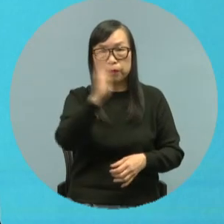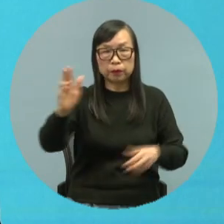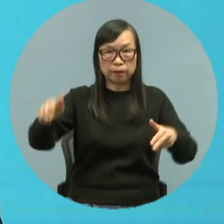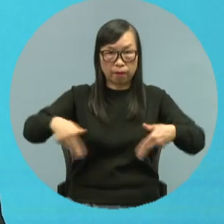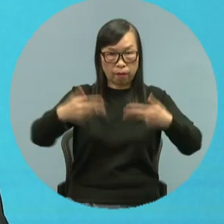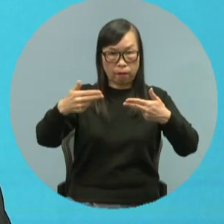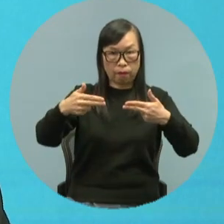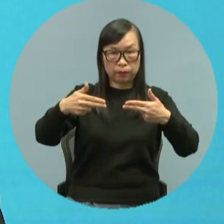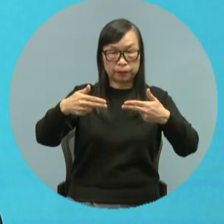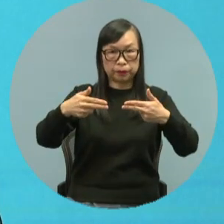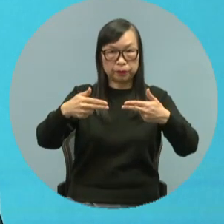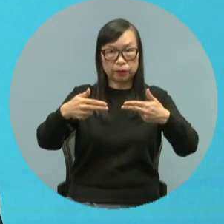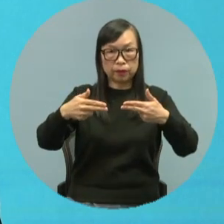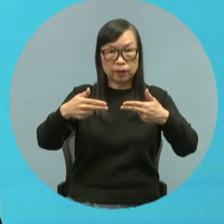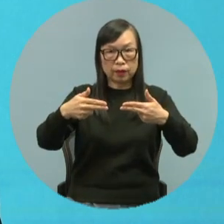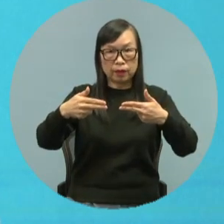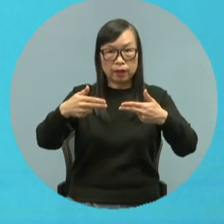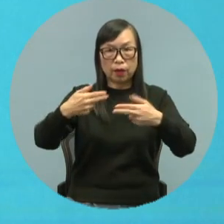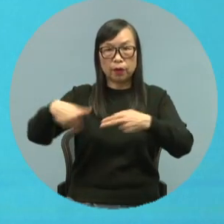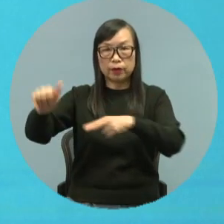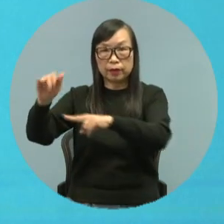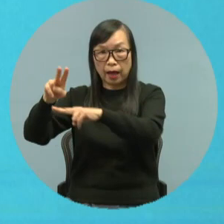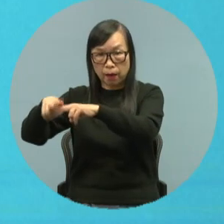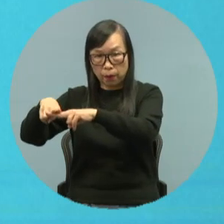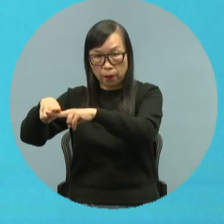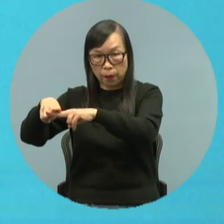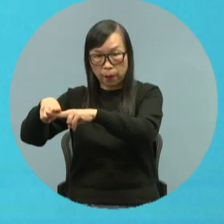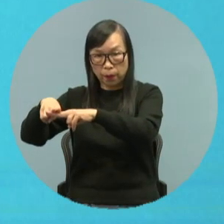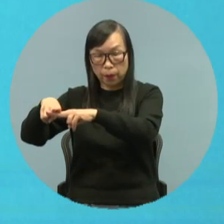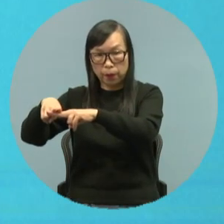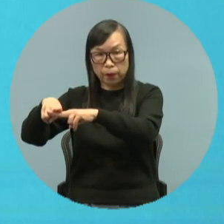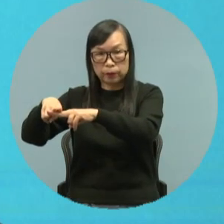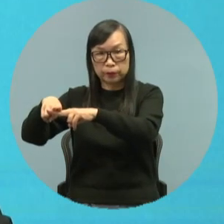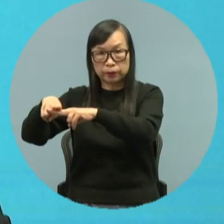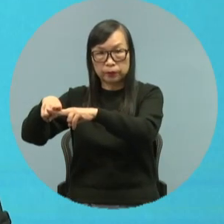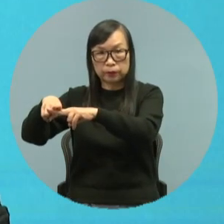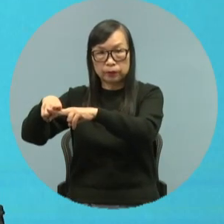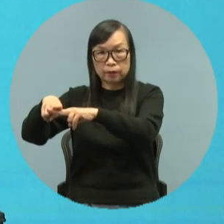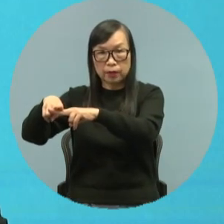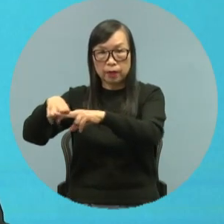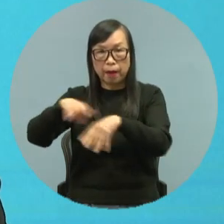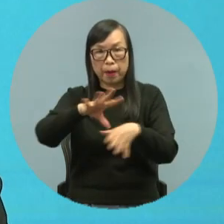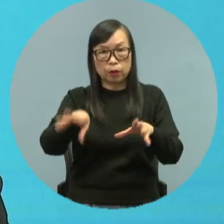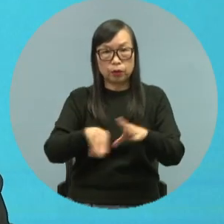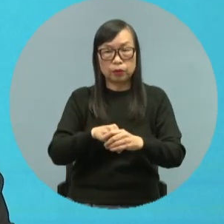岸是過關北上進入內地，這個是包